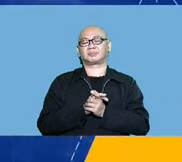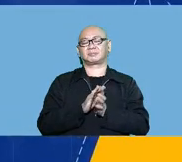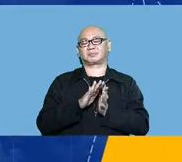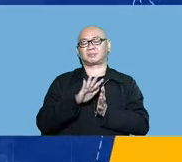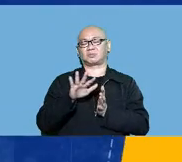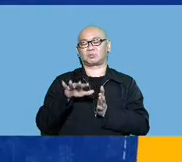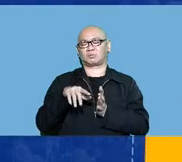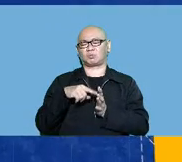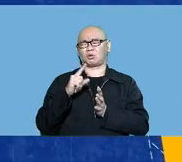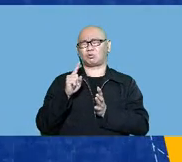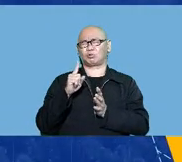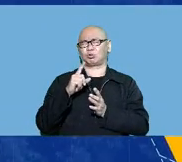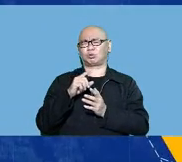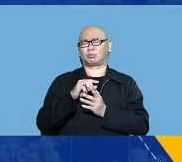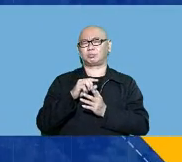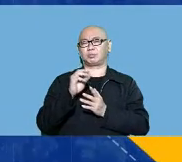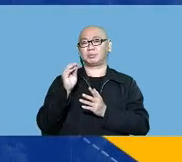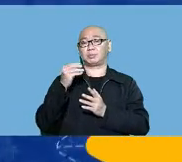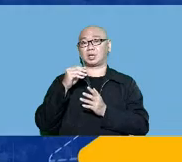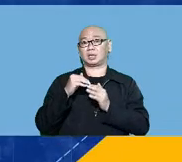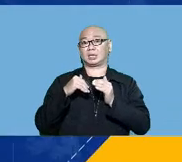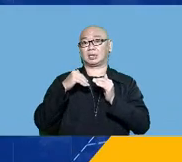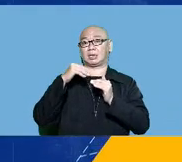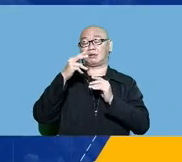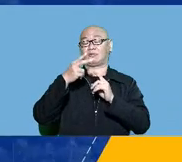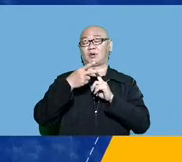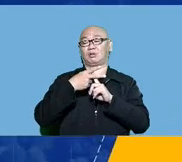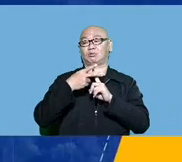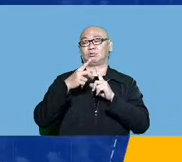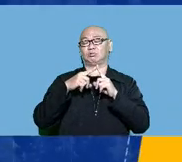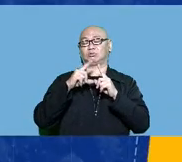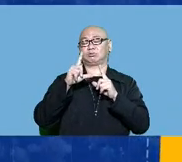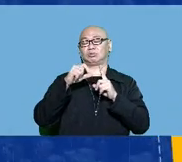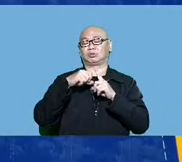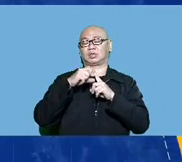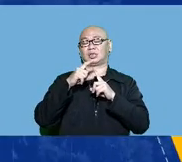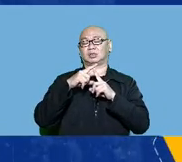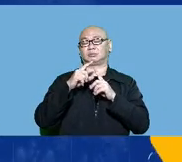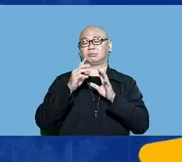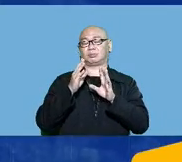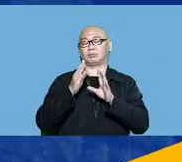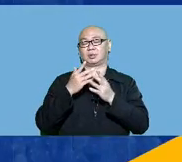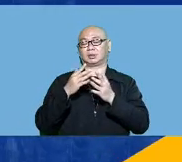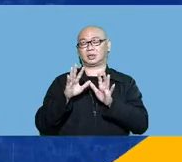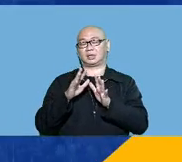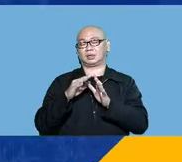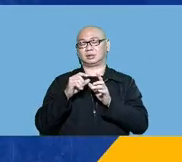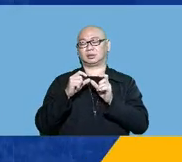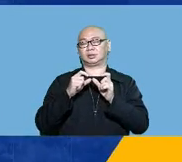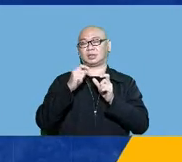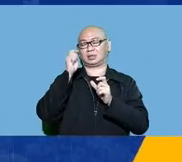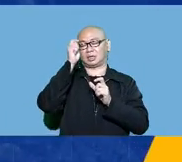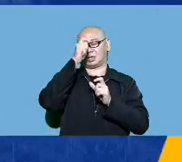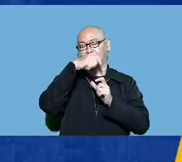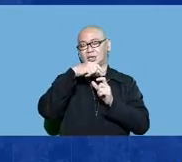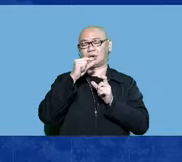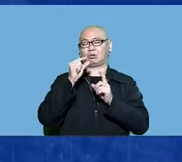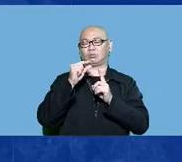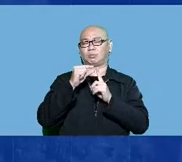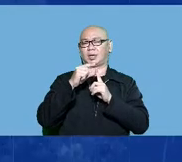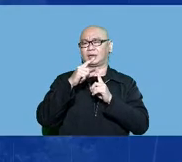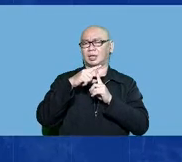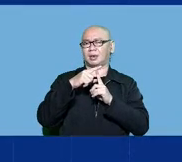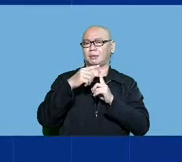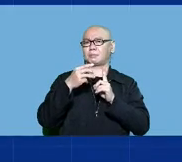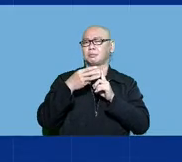segenap unsur pimpinan tingkat fakultas, pasca sarjana, biro, lembaga, badan, UPT,